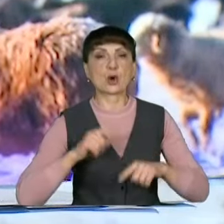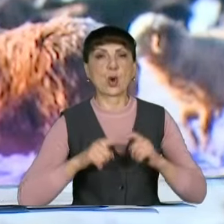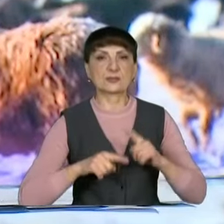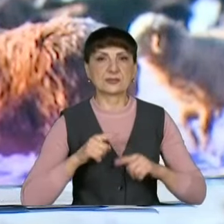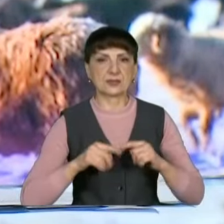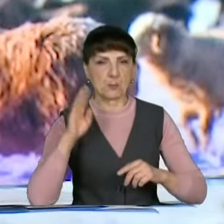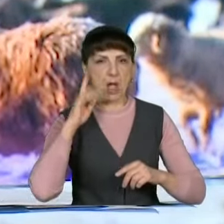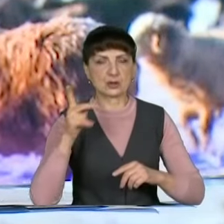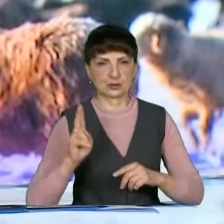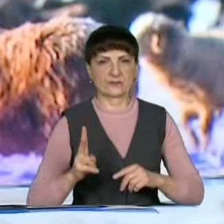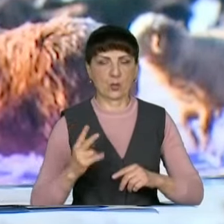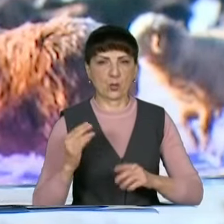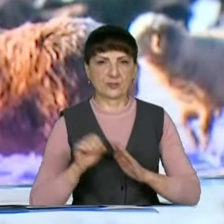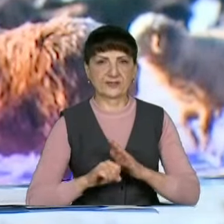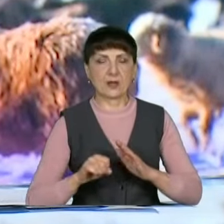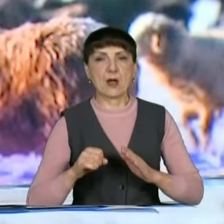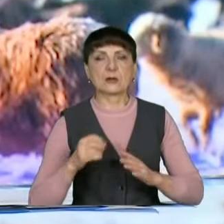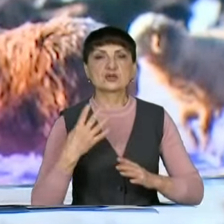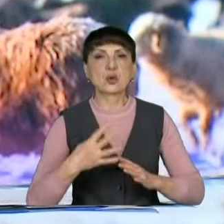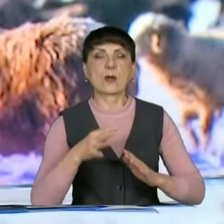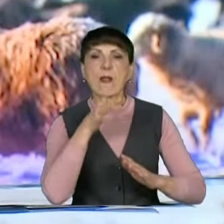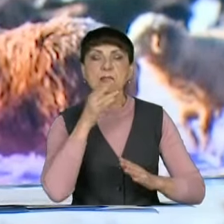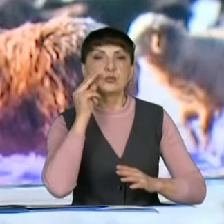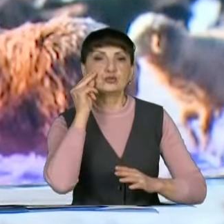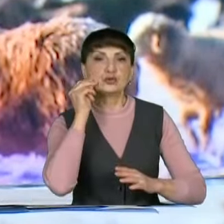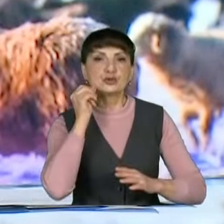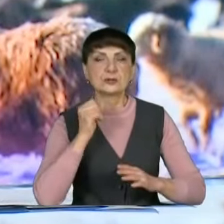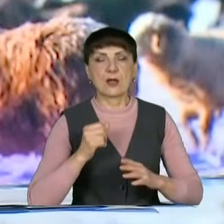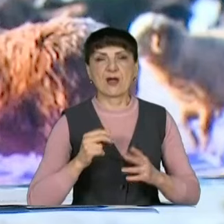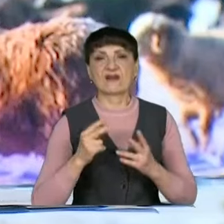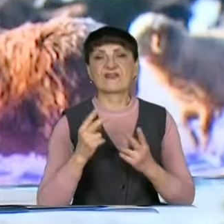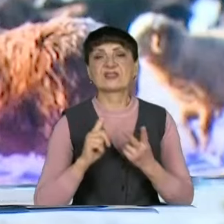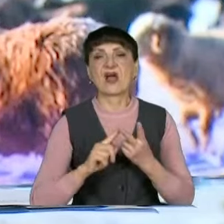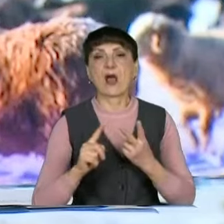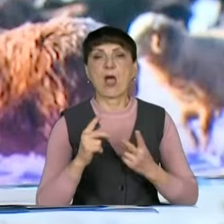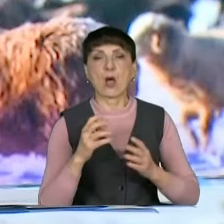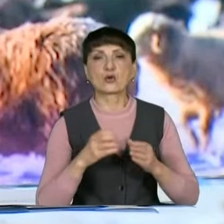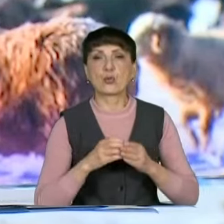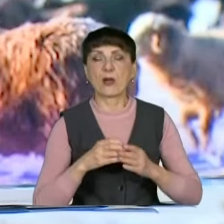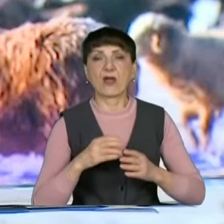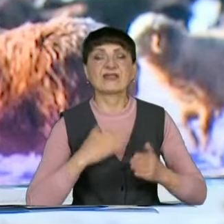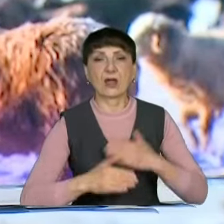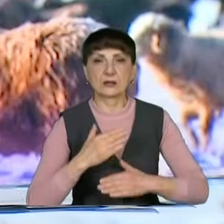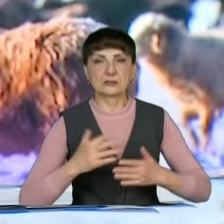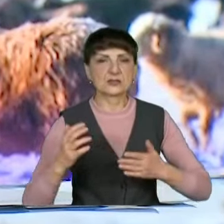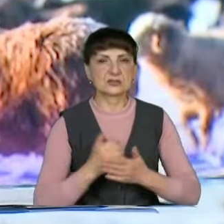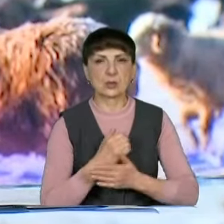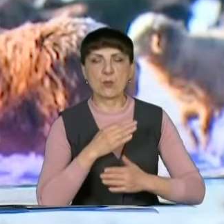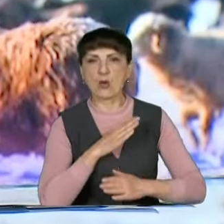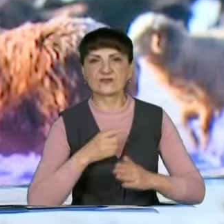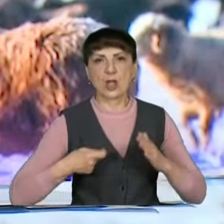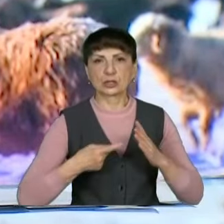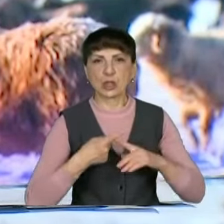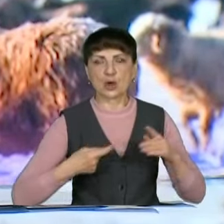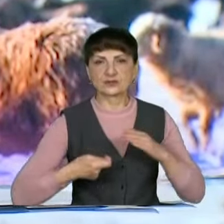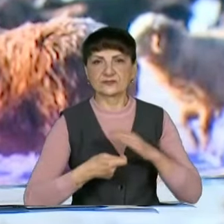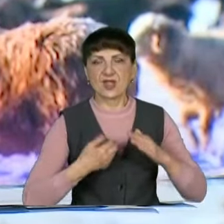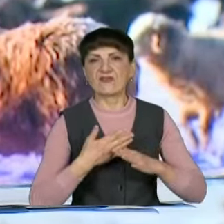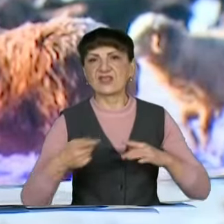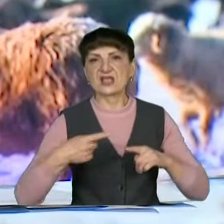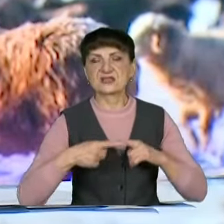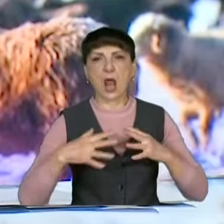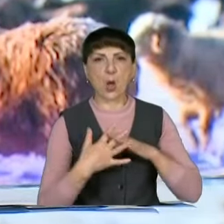Нурсултана Насибханулы. Напомню, 40-летнего мужчину со второй группой инвалидности нашли мертвым с ножевыми ранениями в нескольких километрах от